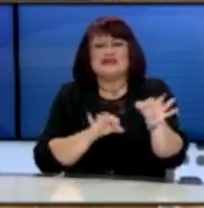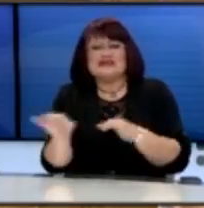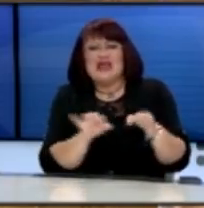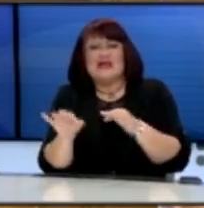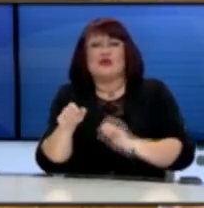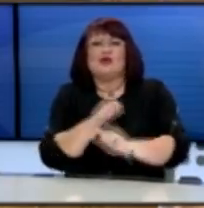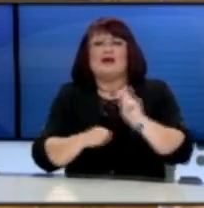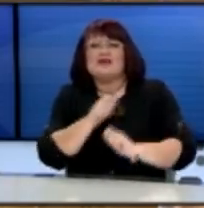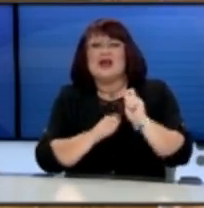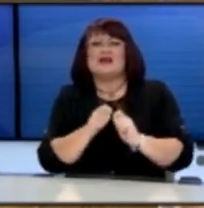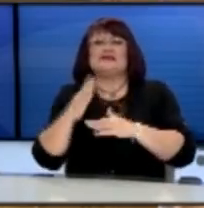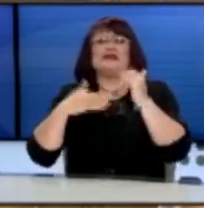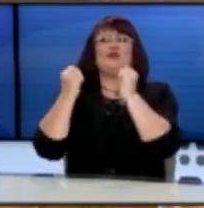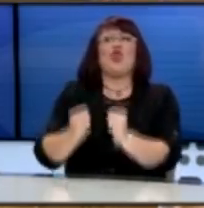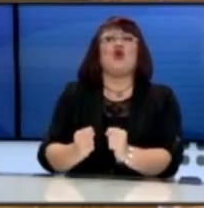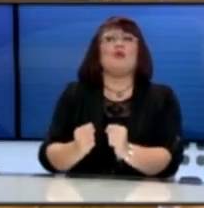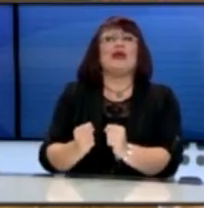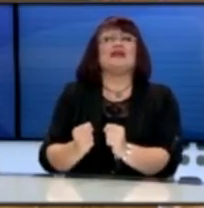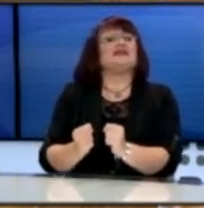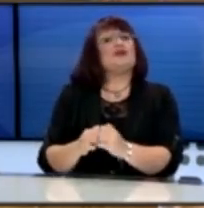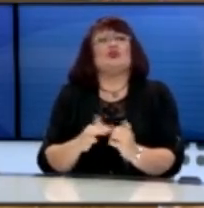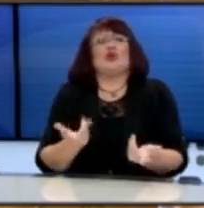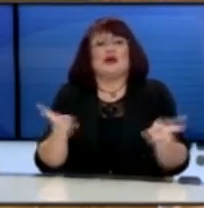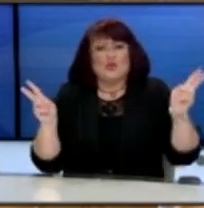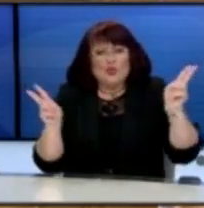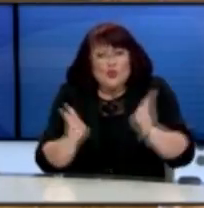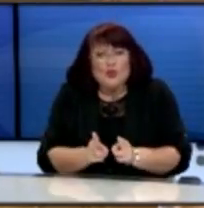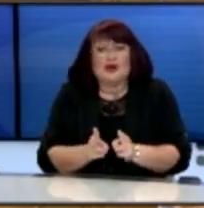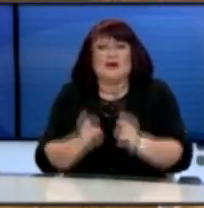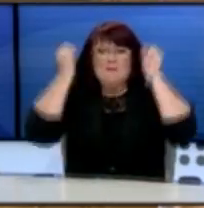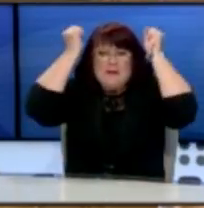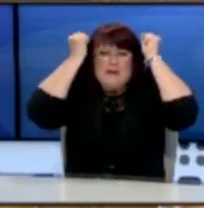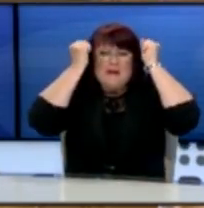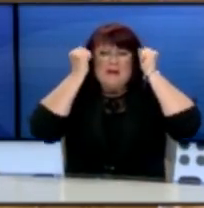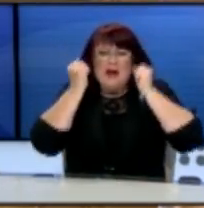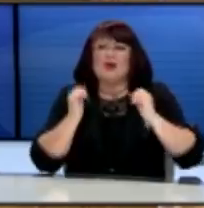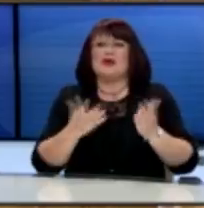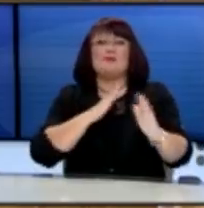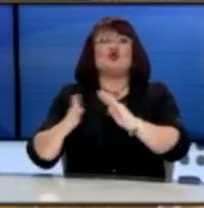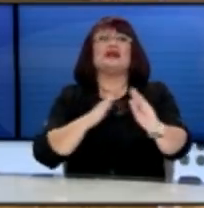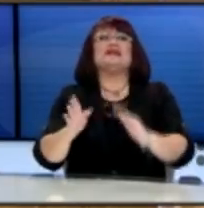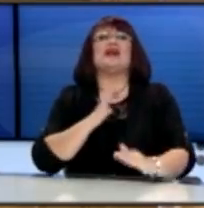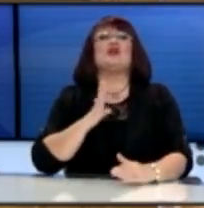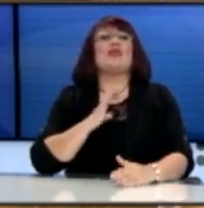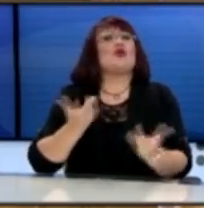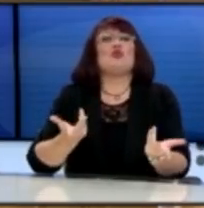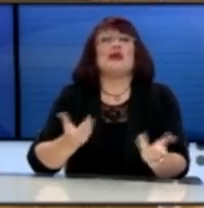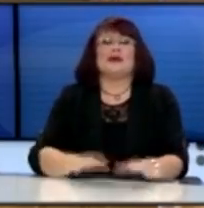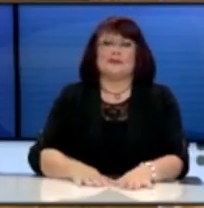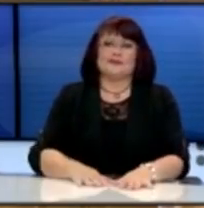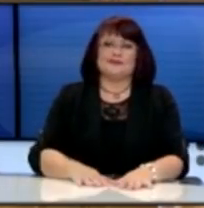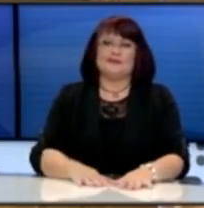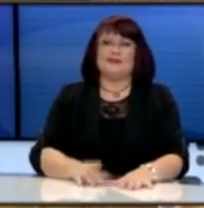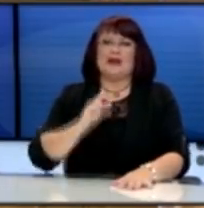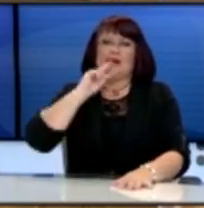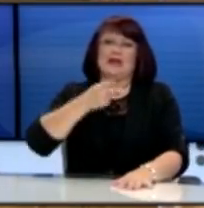σχέδια, να φτιάξετε υποδομές ώστε να περιορίζονται οι ζημιές, να προστατεύεται ο λαός? Η απάντηση